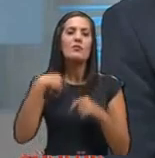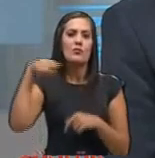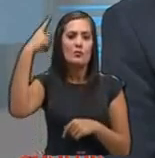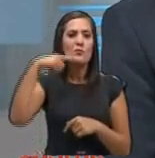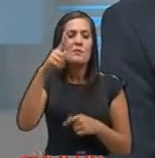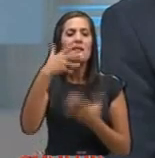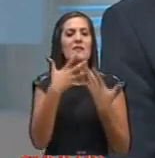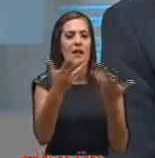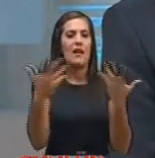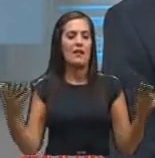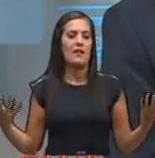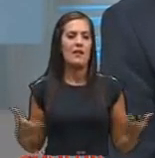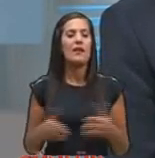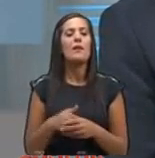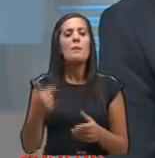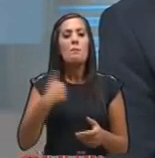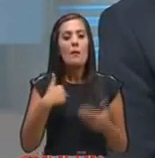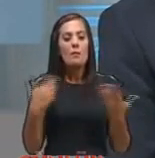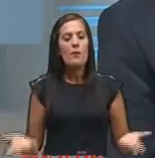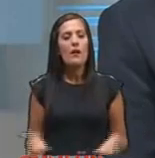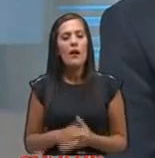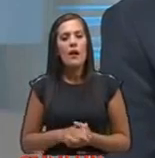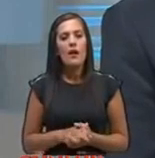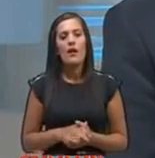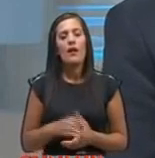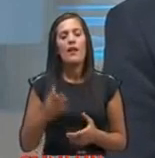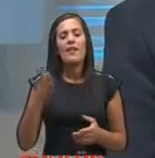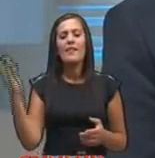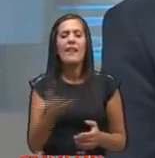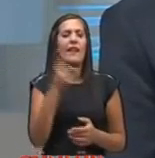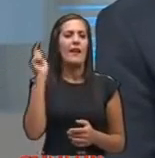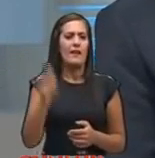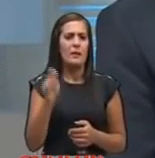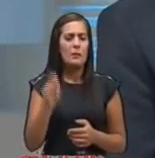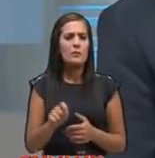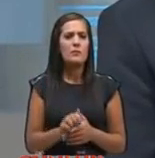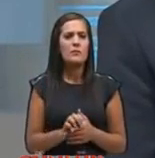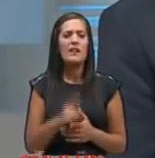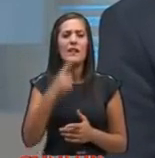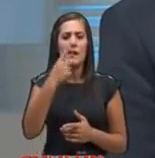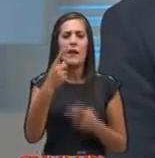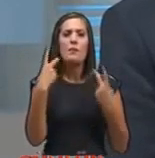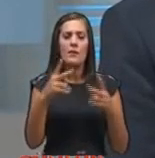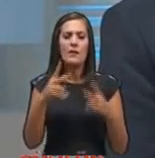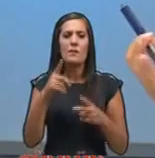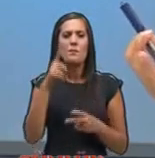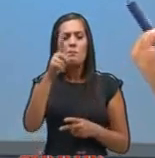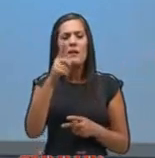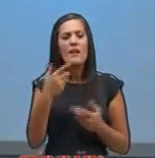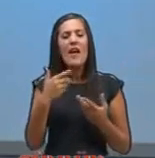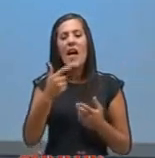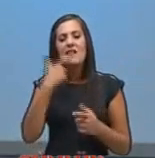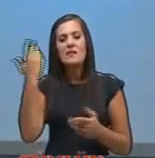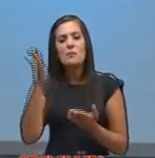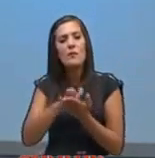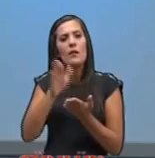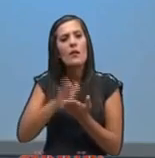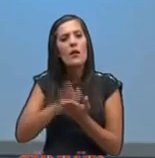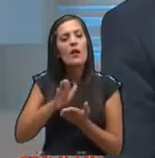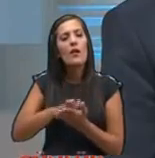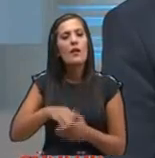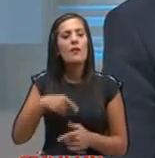sergi. Yani benim bile neler yapılmış diyebildiğim bir koleksiyon sergisi. Koleksiyon. Aslında,